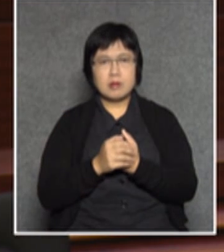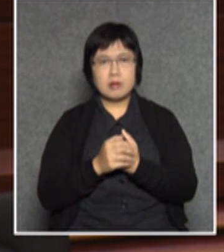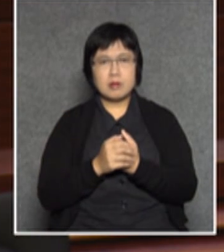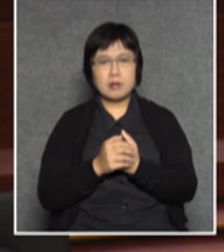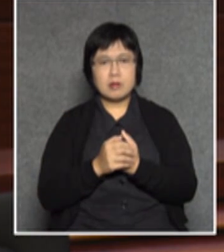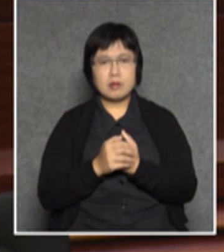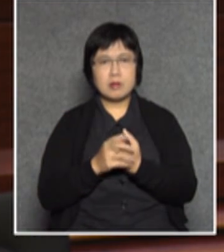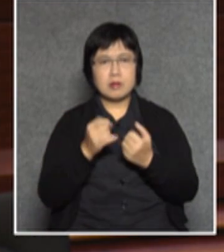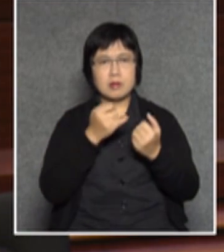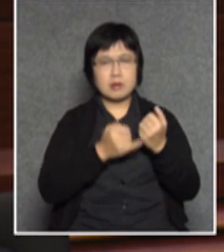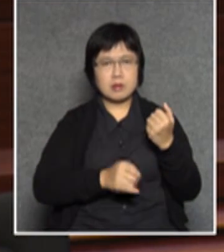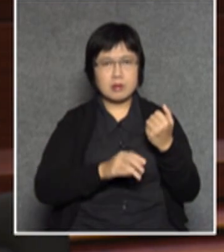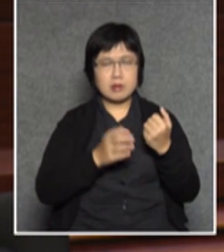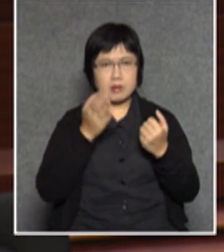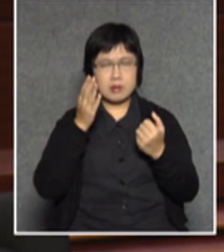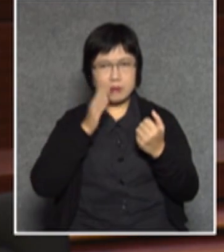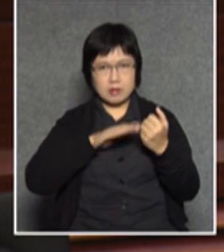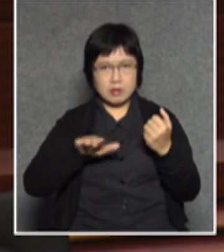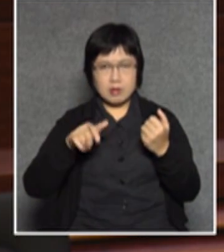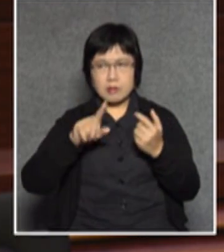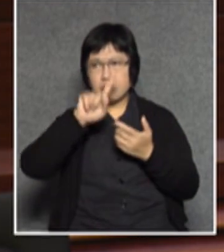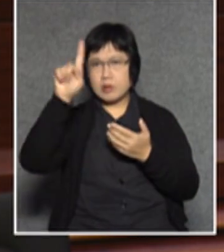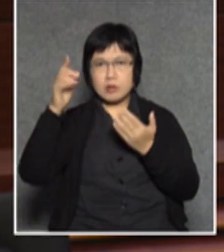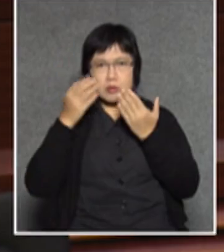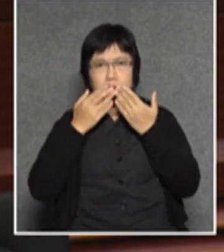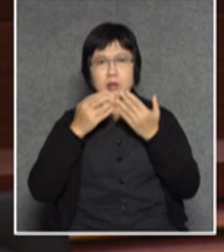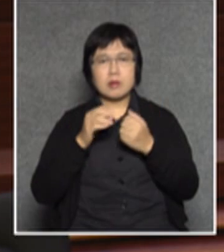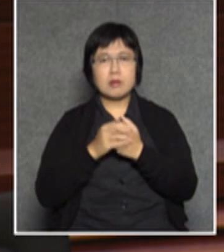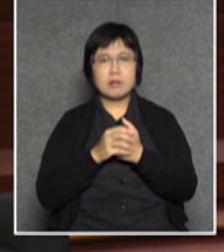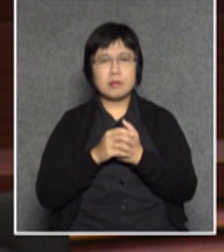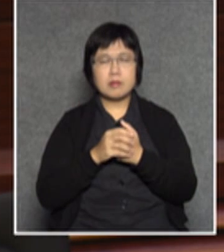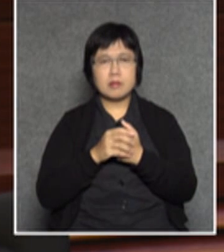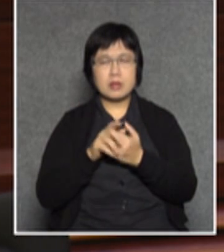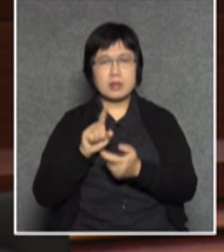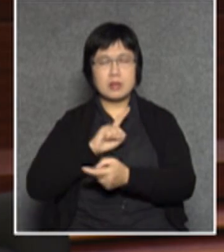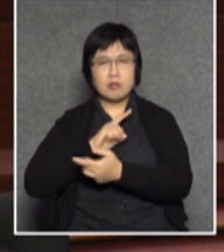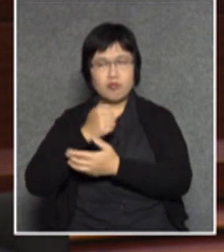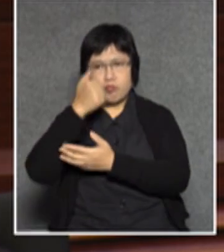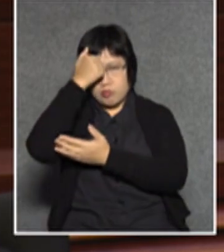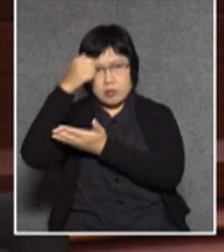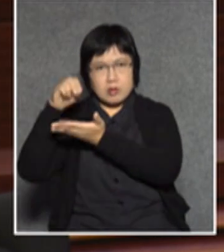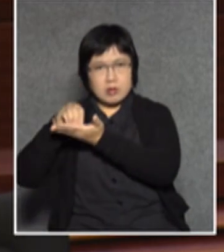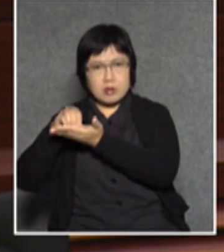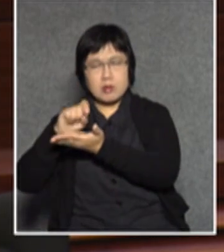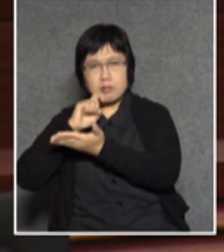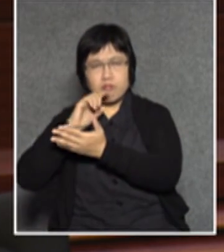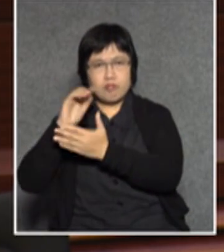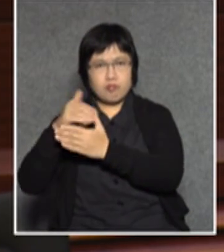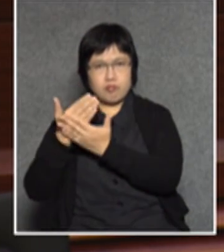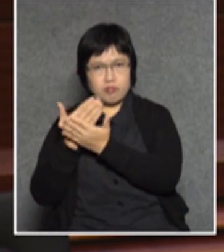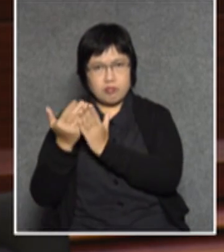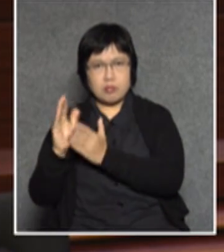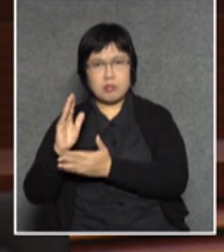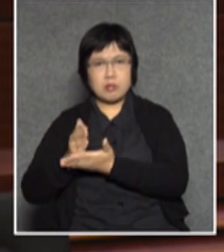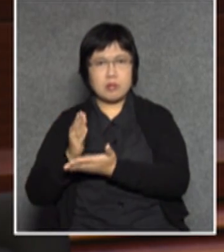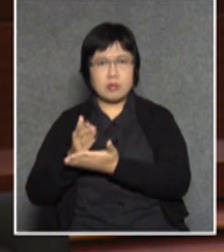仔女在哪裡讀書呢？這個是幾主觀的這個決定，有很多不同的因素。我又不